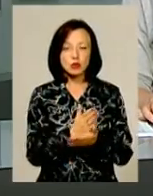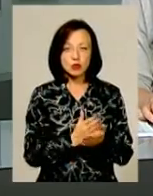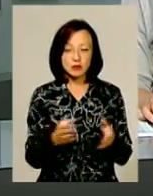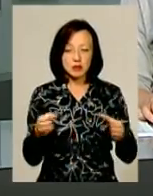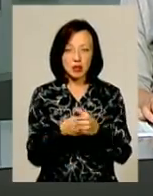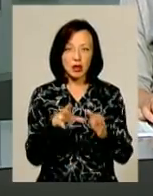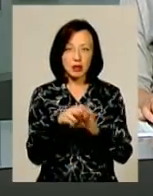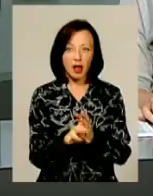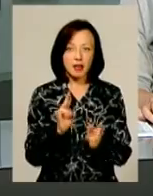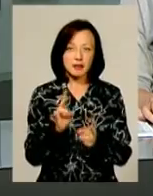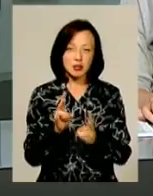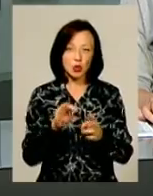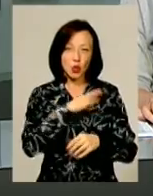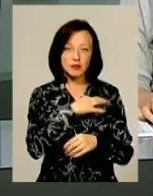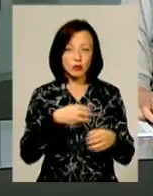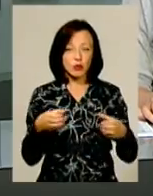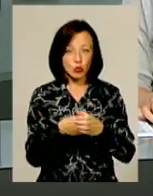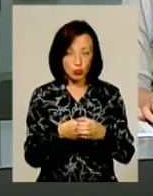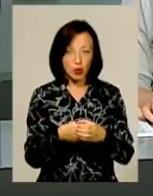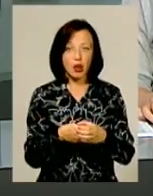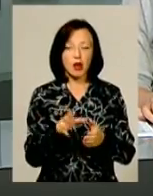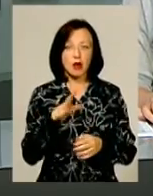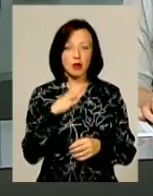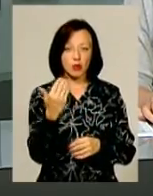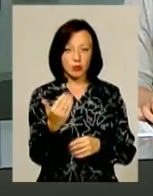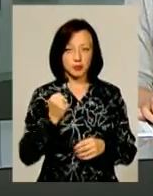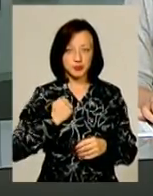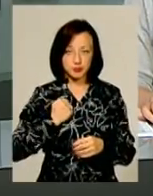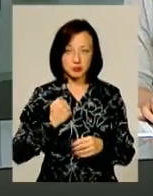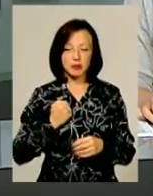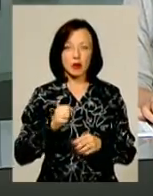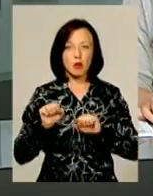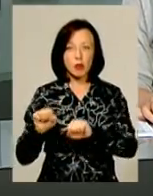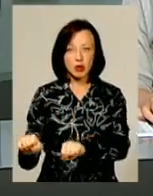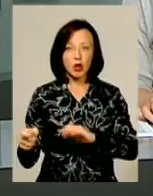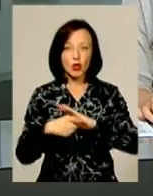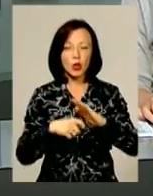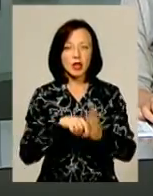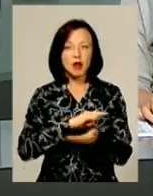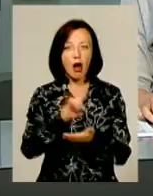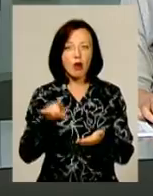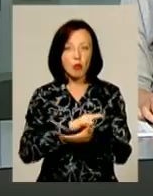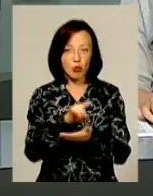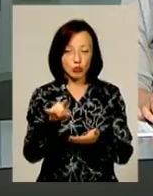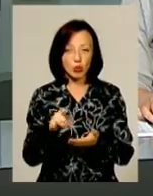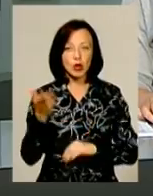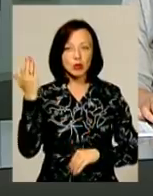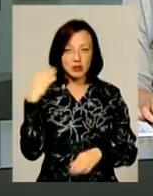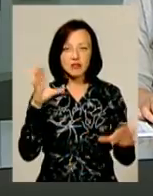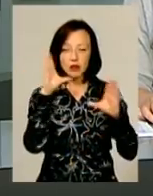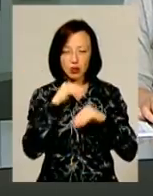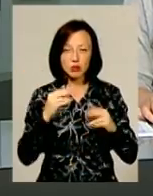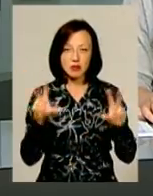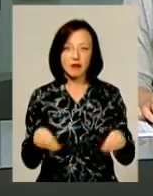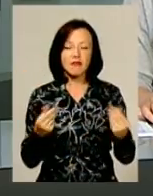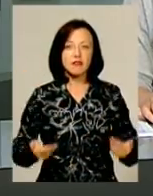складі диверсійно-розвідувальної групи. Бригада Володимира Шевчука тримала оборону Донецького аеропорту. Тоді йому вдалося